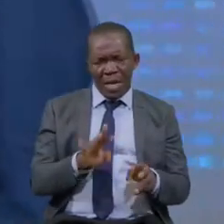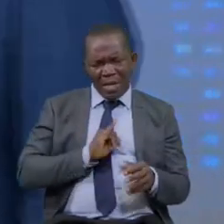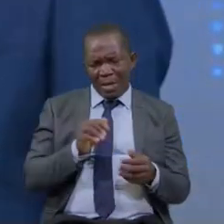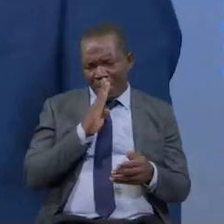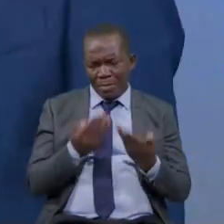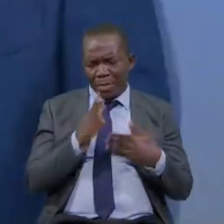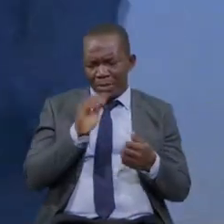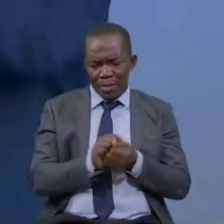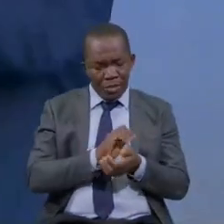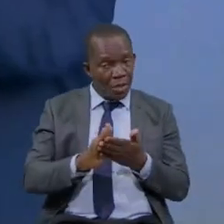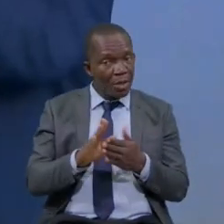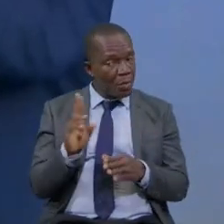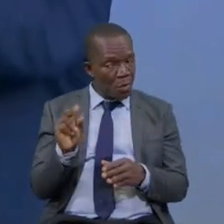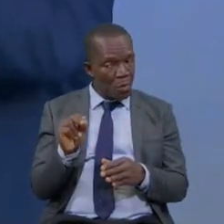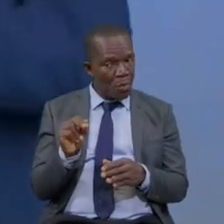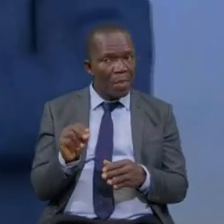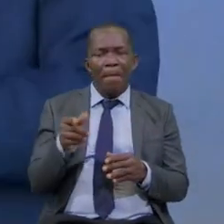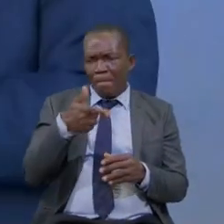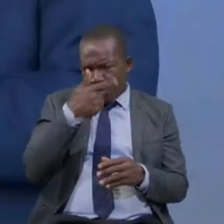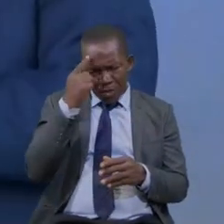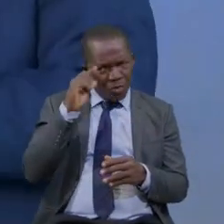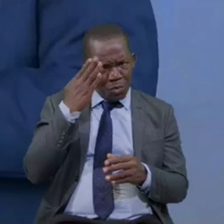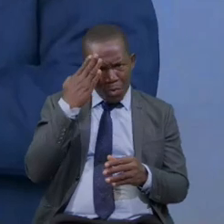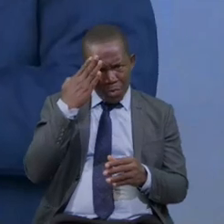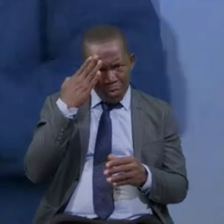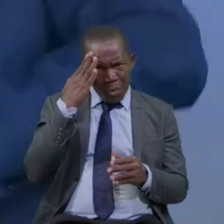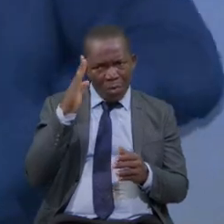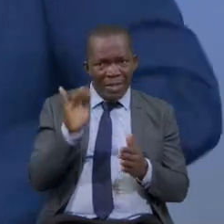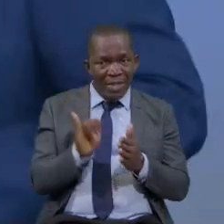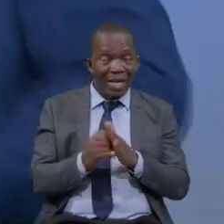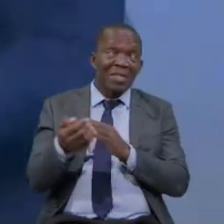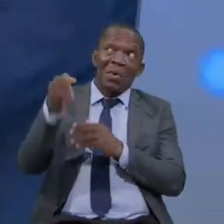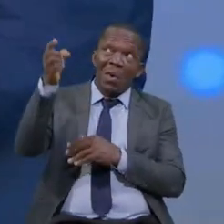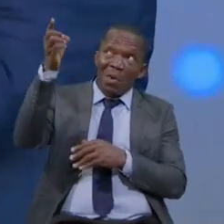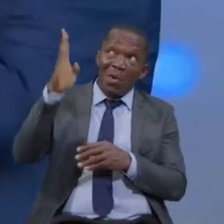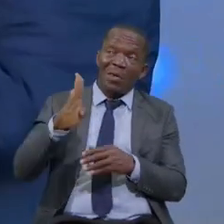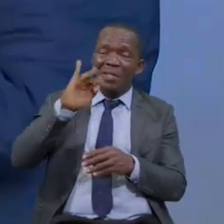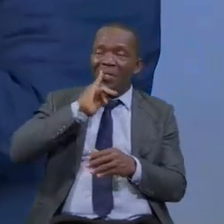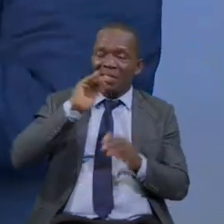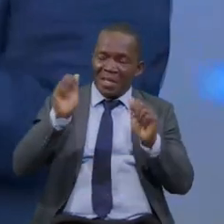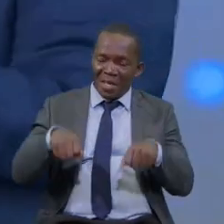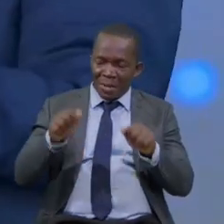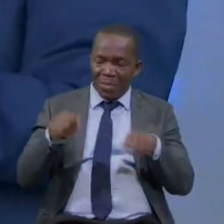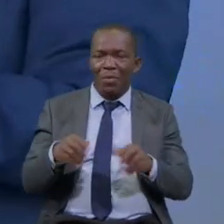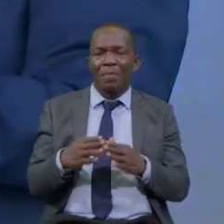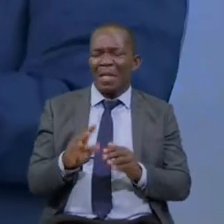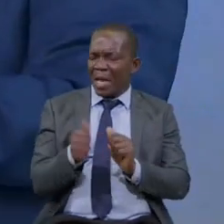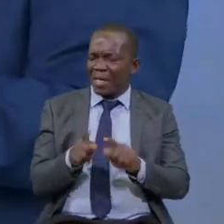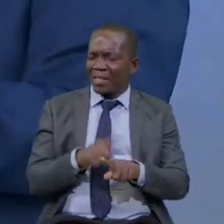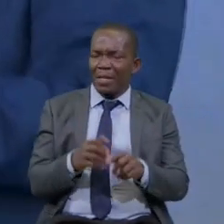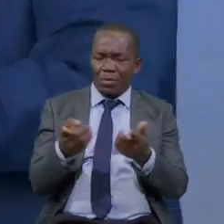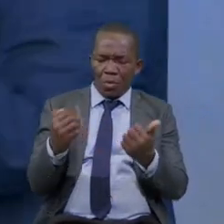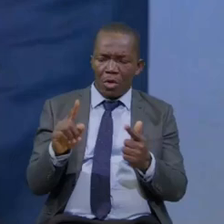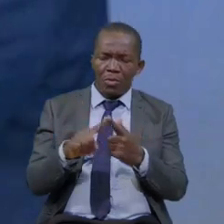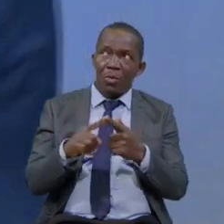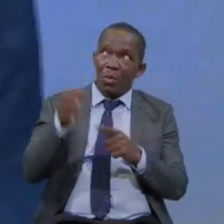pas à celui qui peut. Chaque fois que tu viens au Seigneur, à celui qui peut te